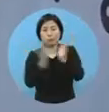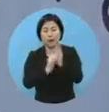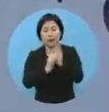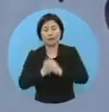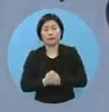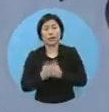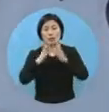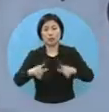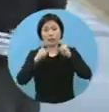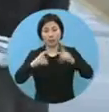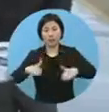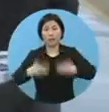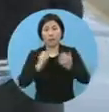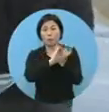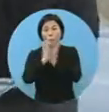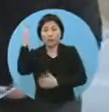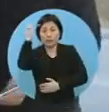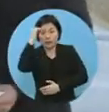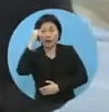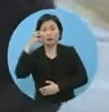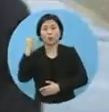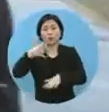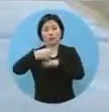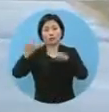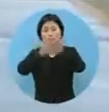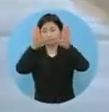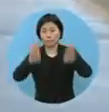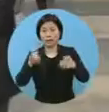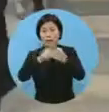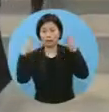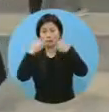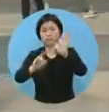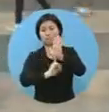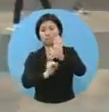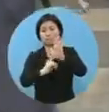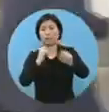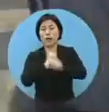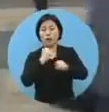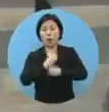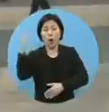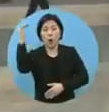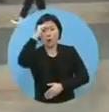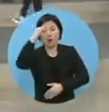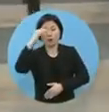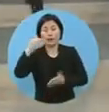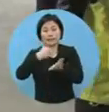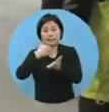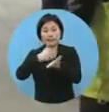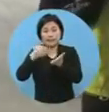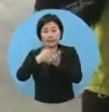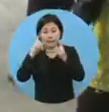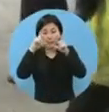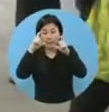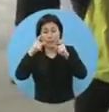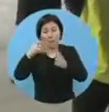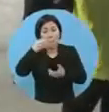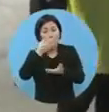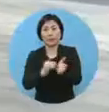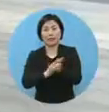여행과 미강 여행, 완도 국제 해조류 박람회를 집중 홍보하고 관광사진 공모전 우수작 전시도 함께